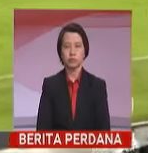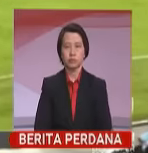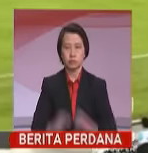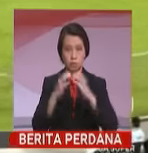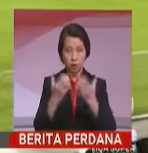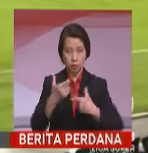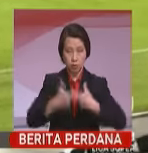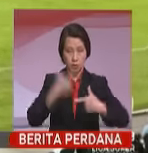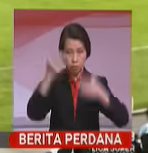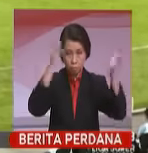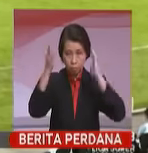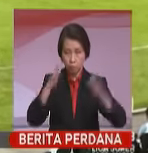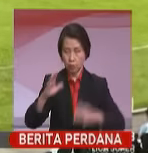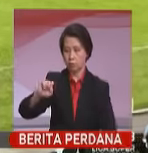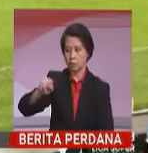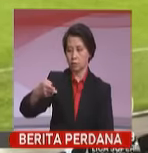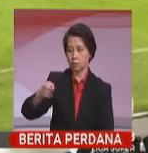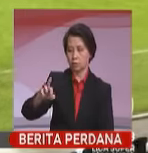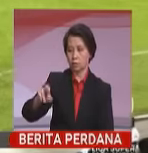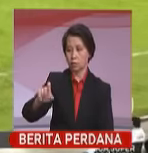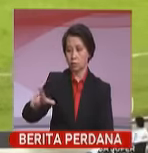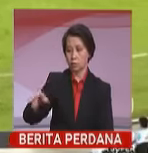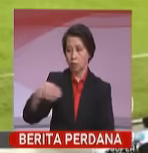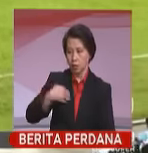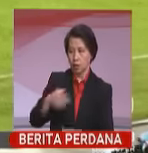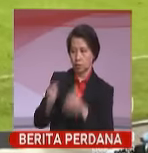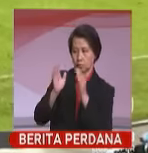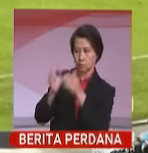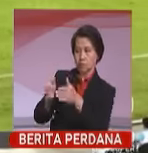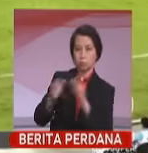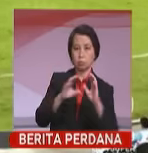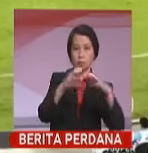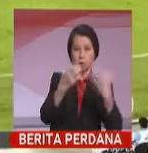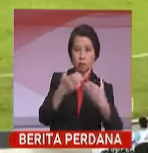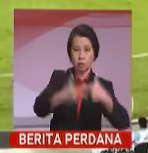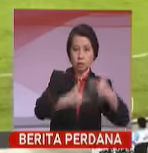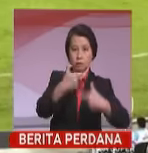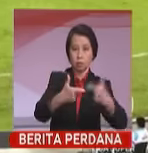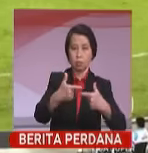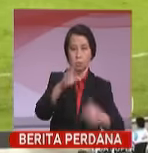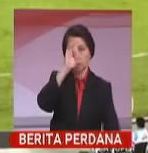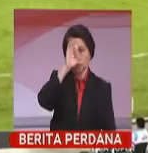klub Liga Malaysia, Muhammad Syahril juga dikatakan berada dalam perhatian sebuah klub Liga